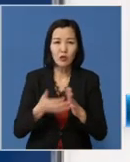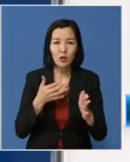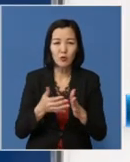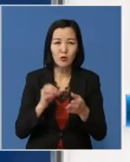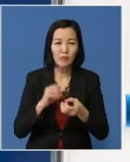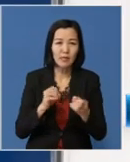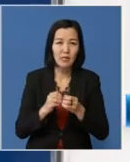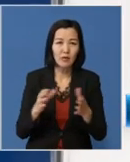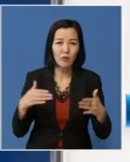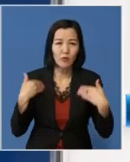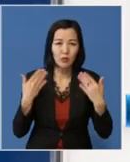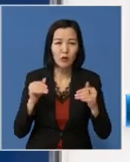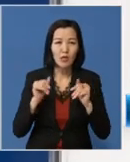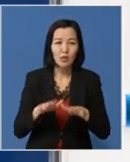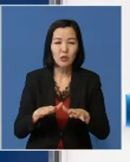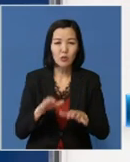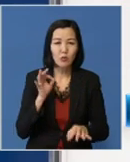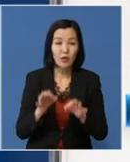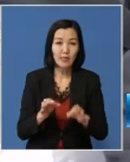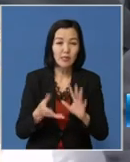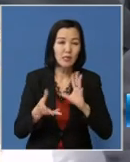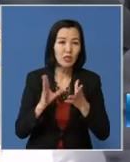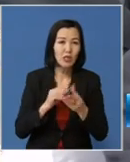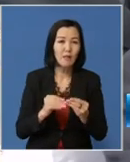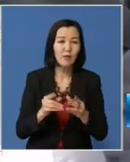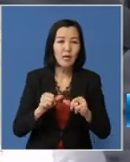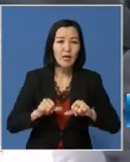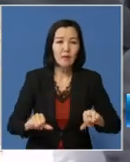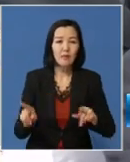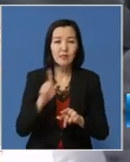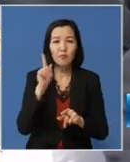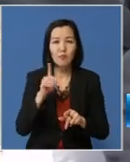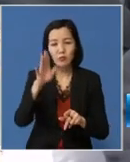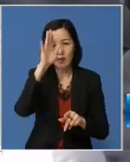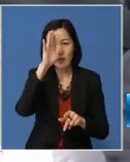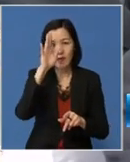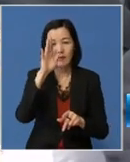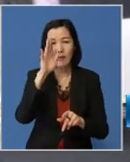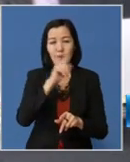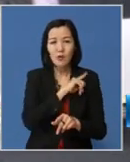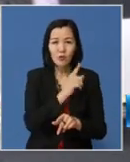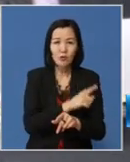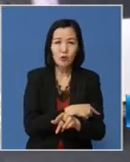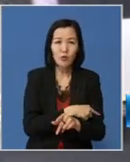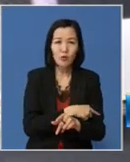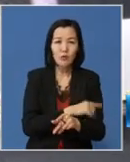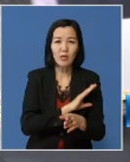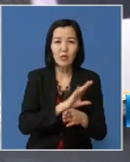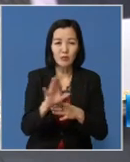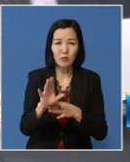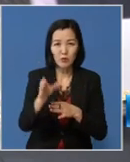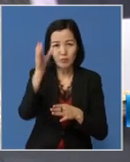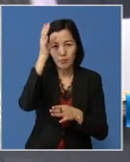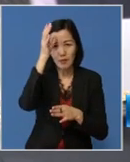шақырудағы түйткілді мәселелерді ортаға салып шешу жолдарын қарастырды. Жалпы комиссия бозбалаларды күштік құрылымдарға жіберу үшін олардың білімі